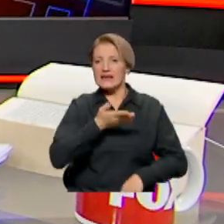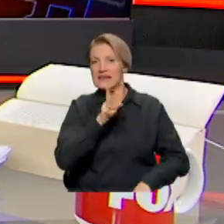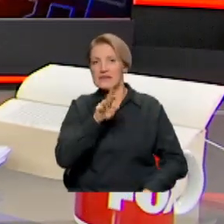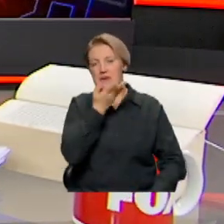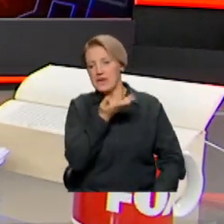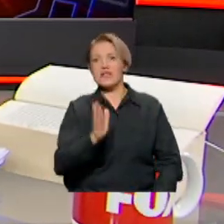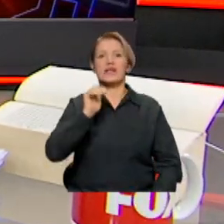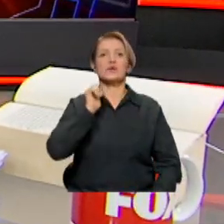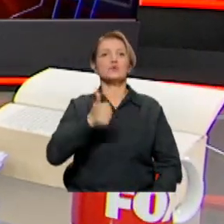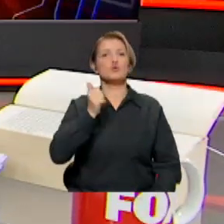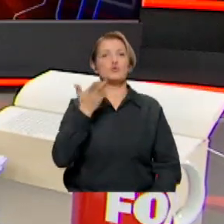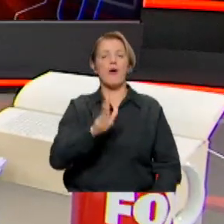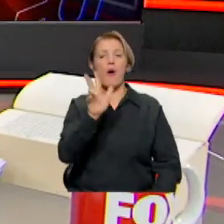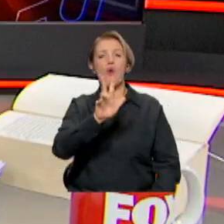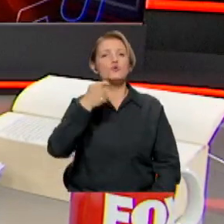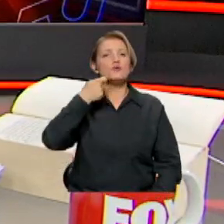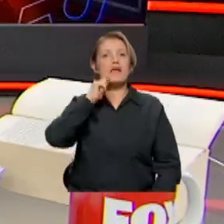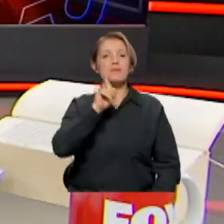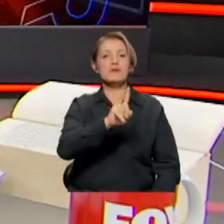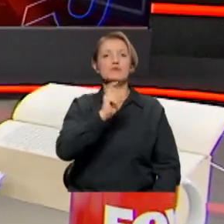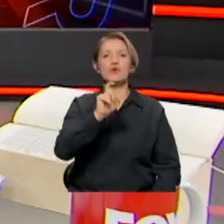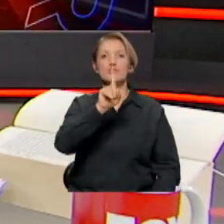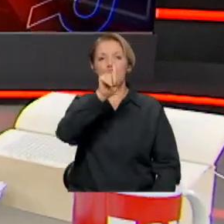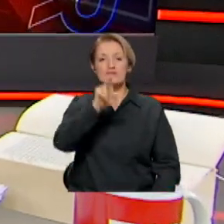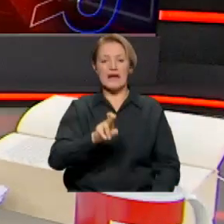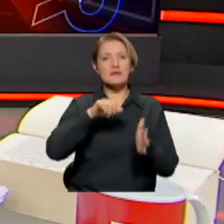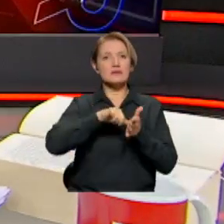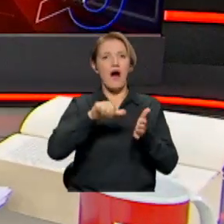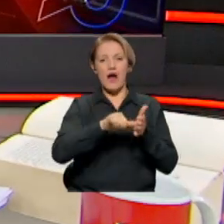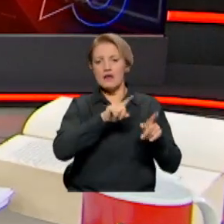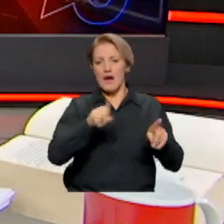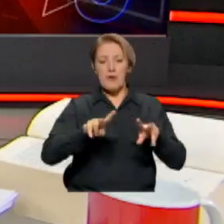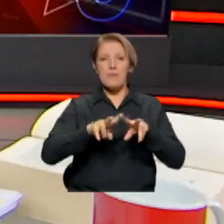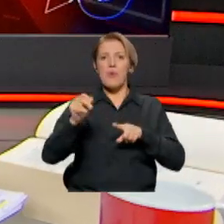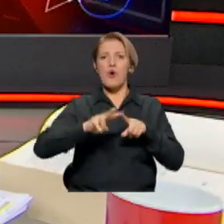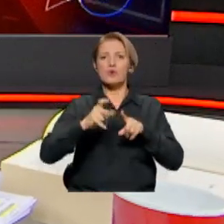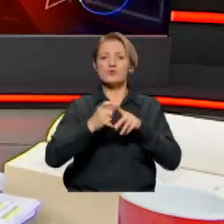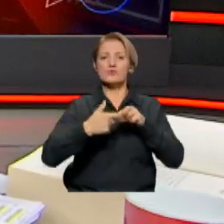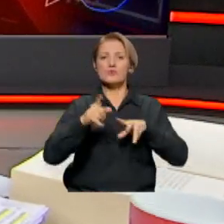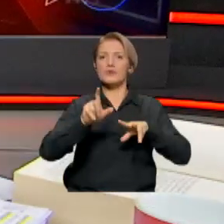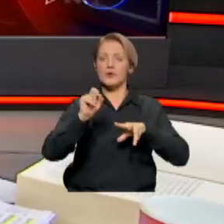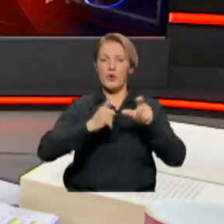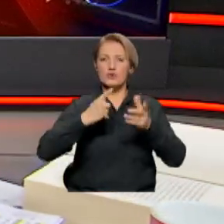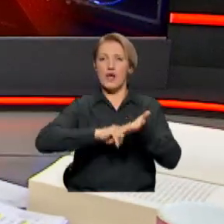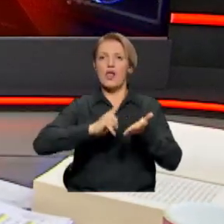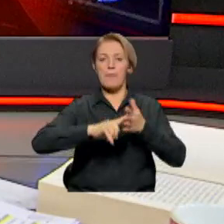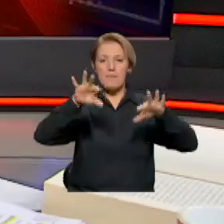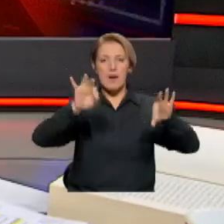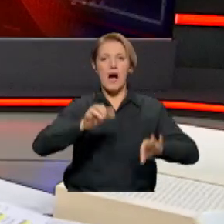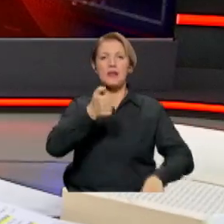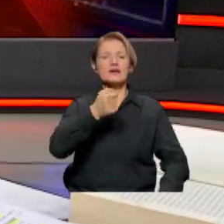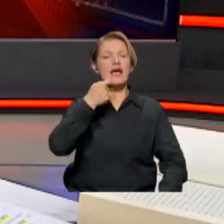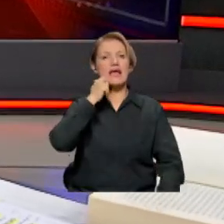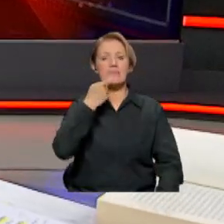gün ta 30 Ekim 1918'de Mondros mütarekesiyle başlayan 6 Ekim